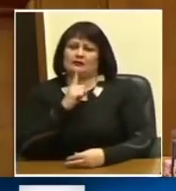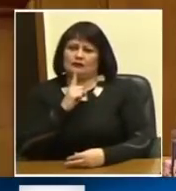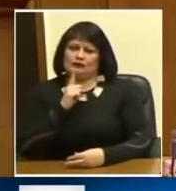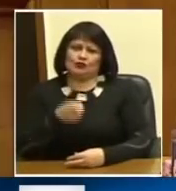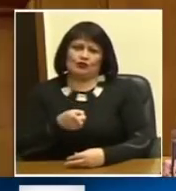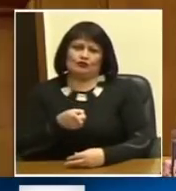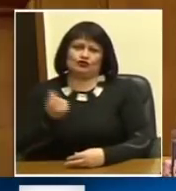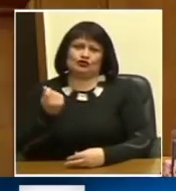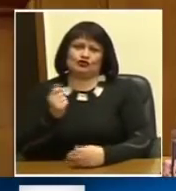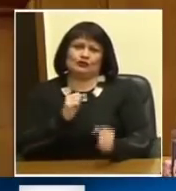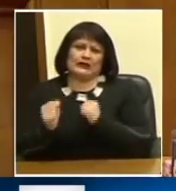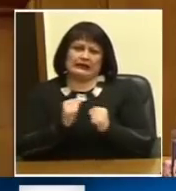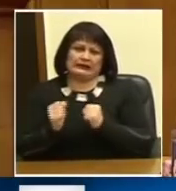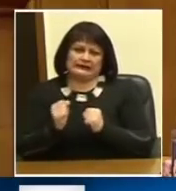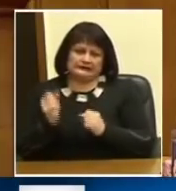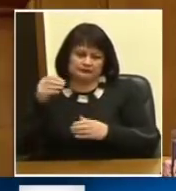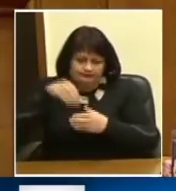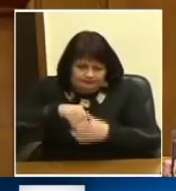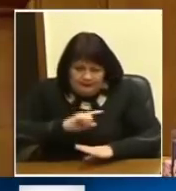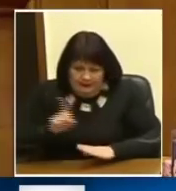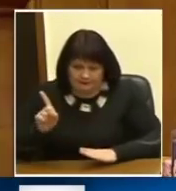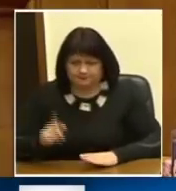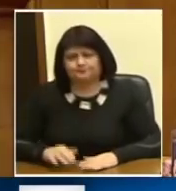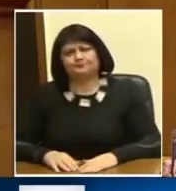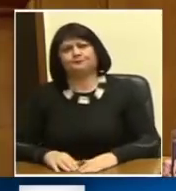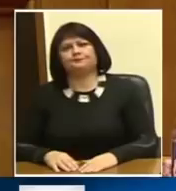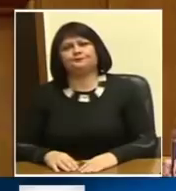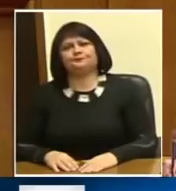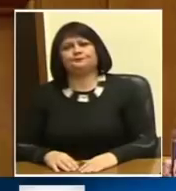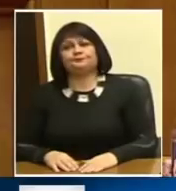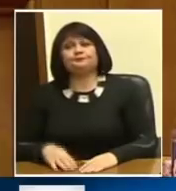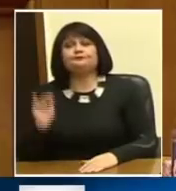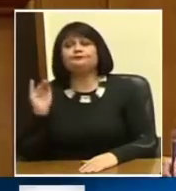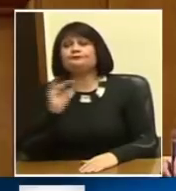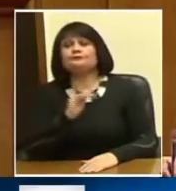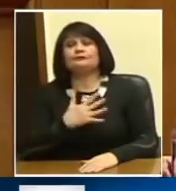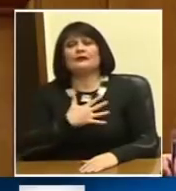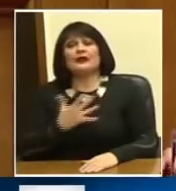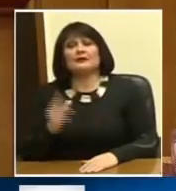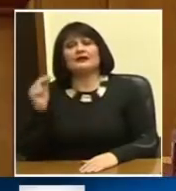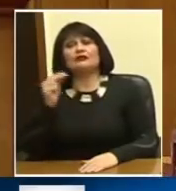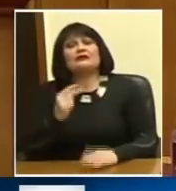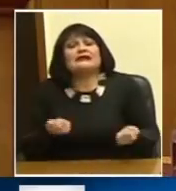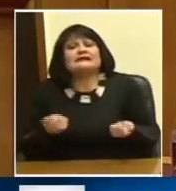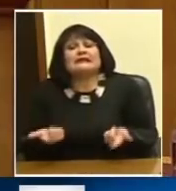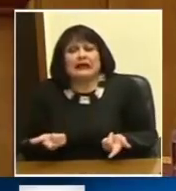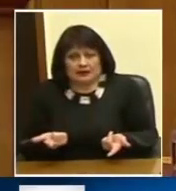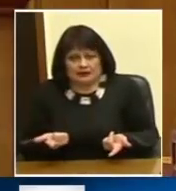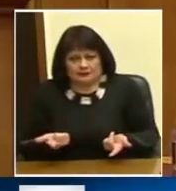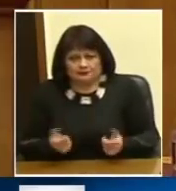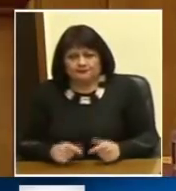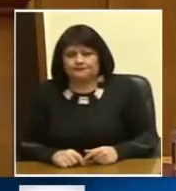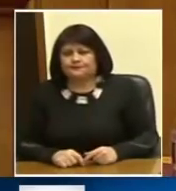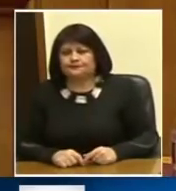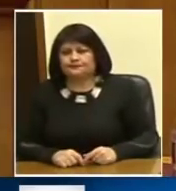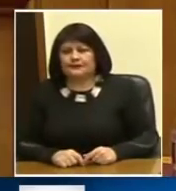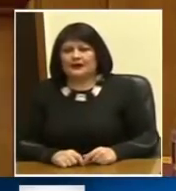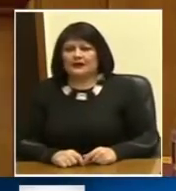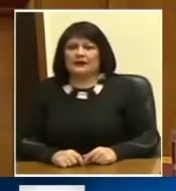της οικονομικής κρίσης. Διότι τι έγινε, αγαπητοί συνάδελφοι και συναδέλφισσες. Όλο τον καιρό